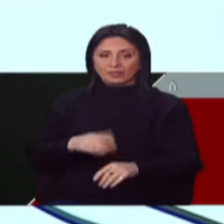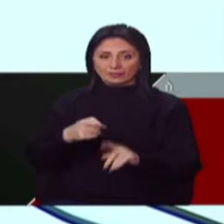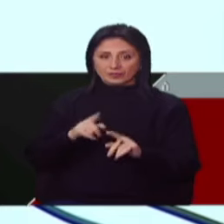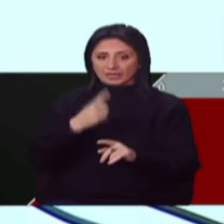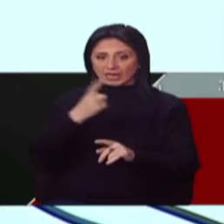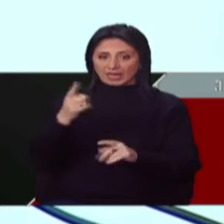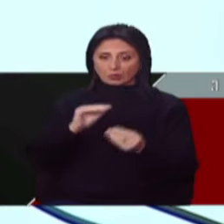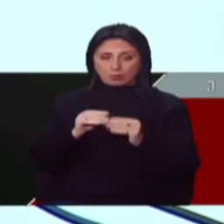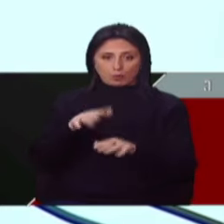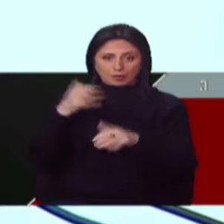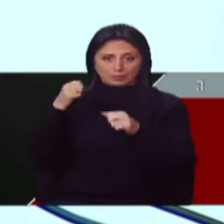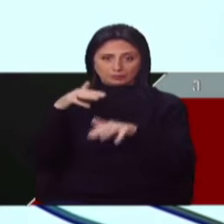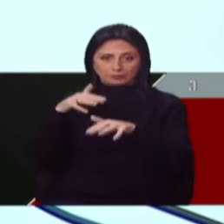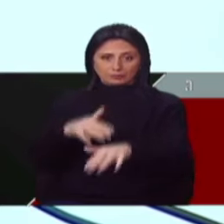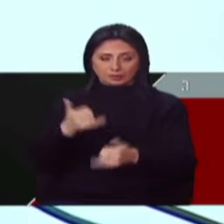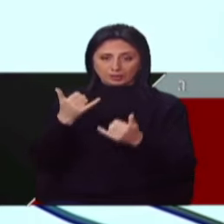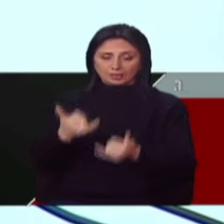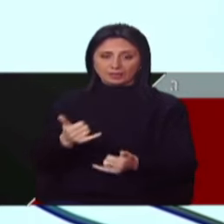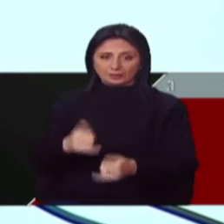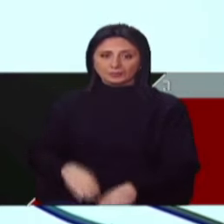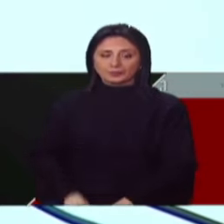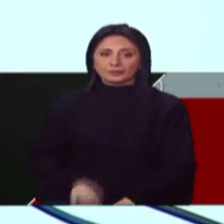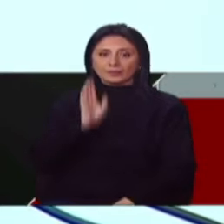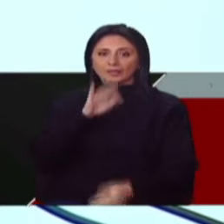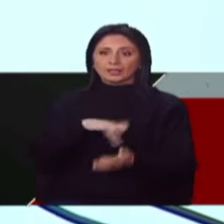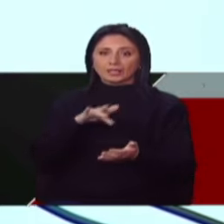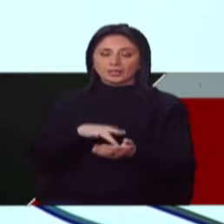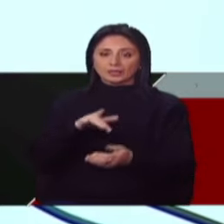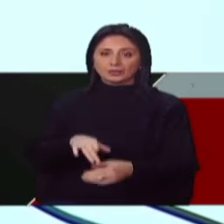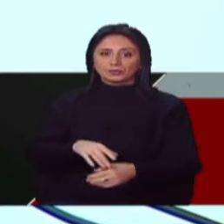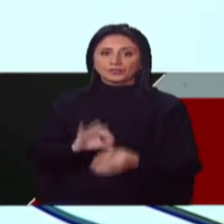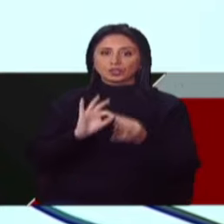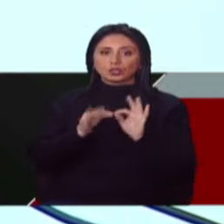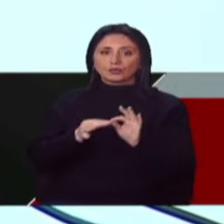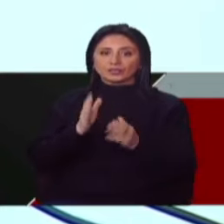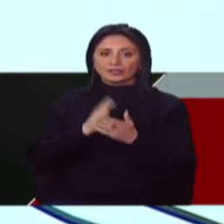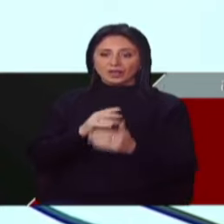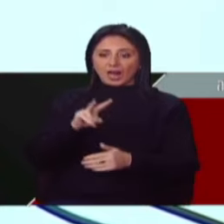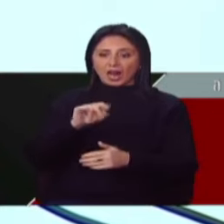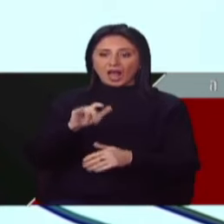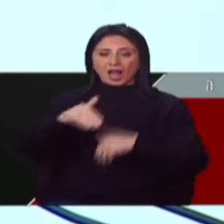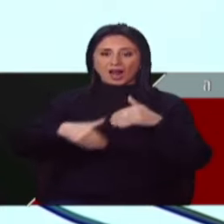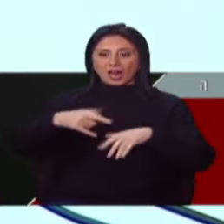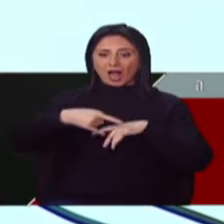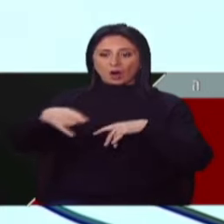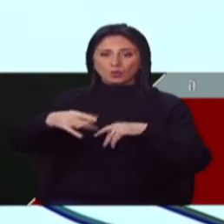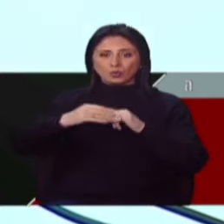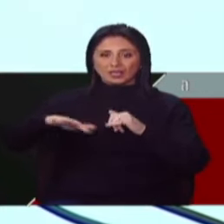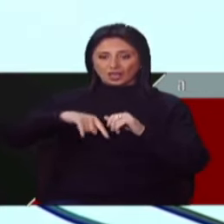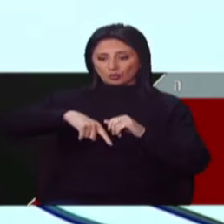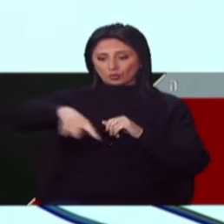რომელიც ერთ-ერთი პრობლემური ადგილია დღეს დედაქალაქში, კონკრეტულად ეს არის ლაგუნას მიმდებარე